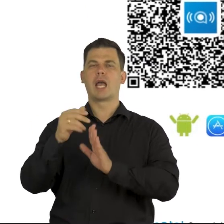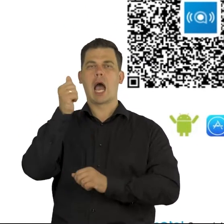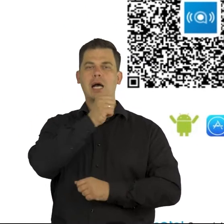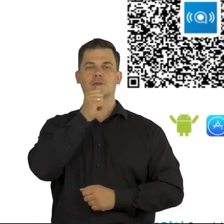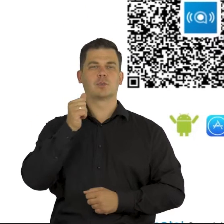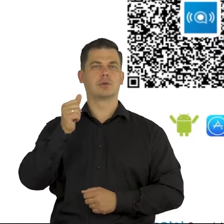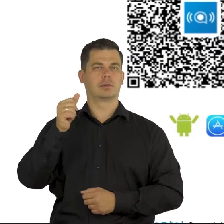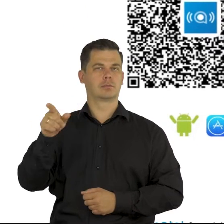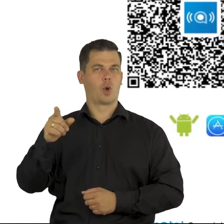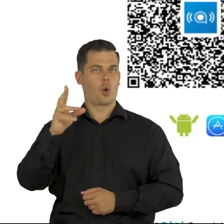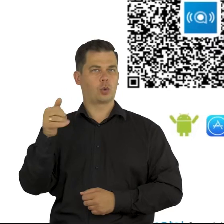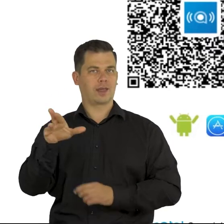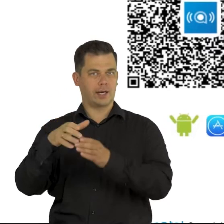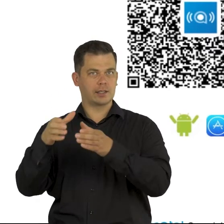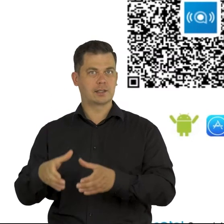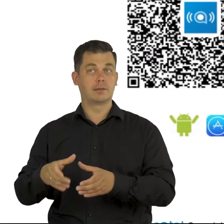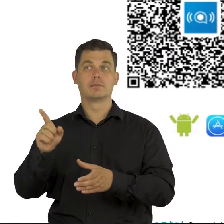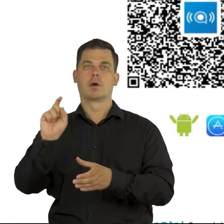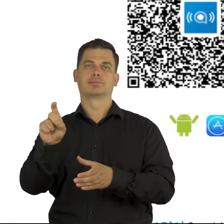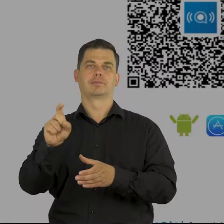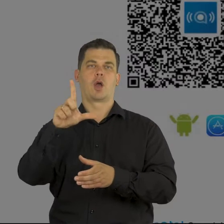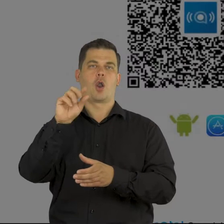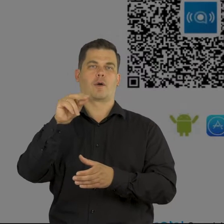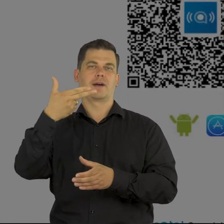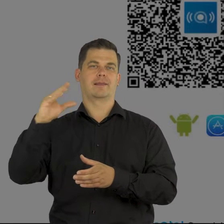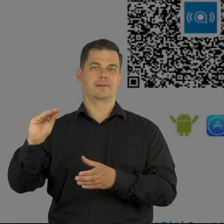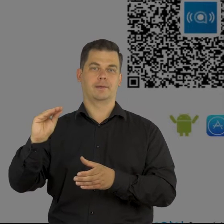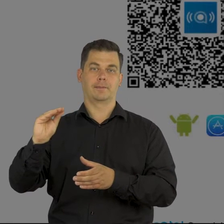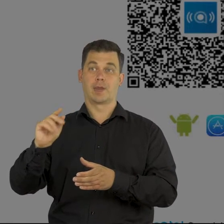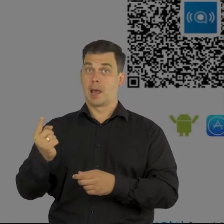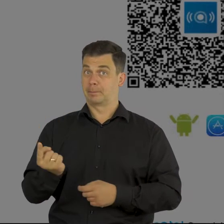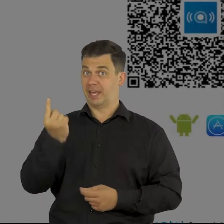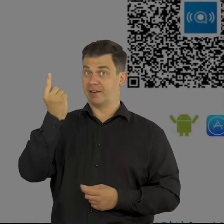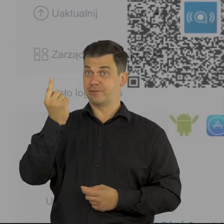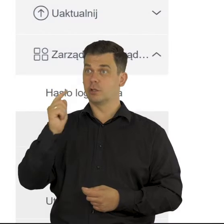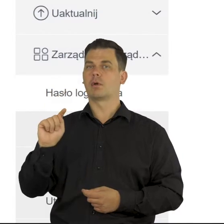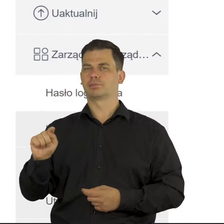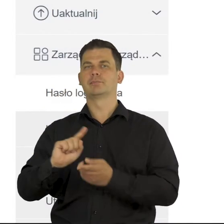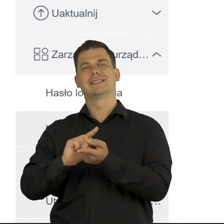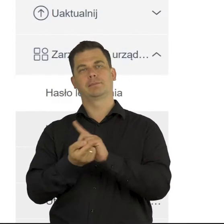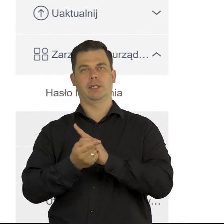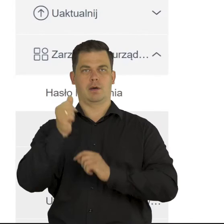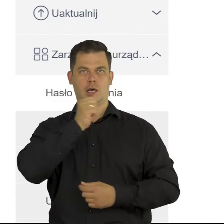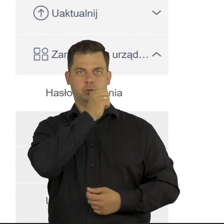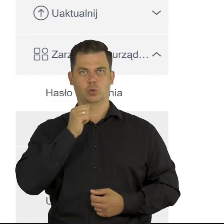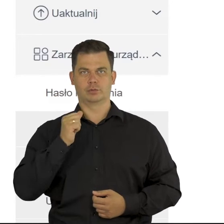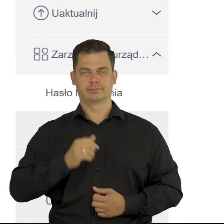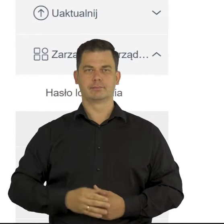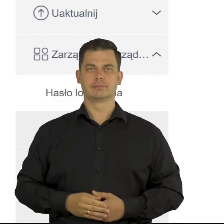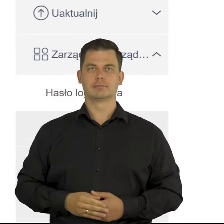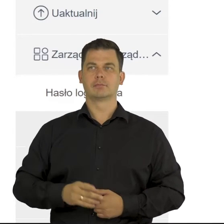Wpisz domyślne hasło do routera i kliknij Logowanie. Przy pierwszym logowaniu zmień domyślne